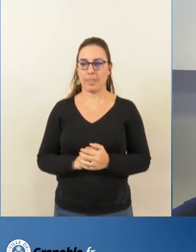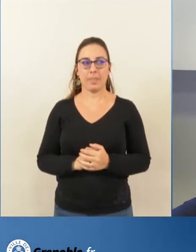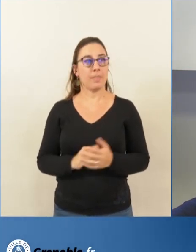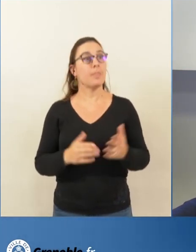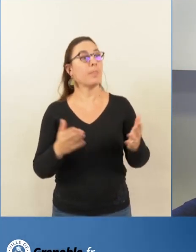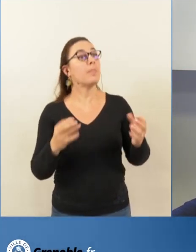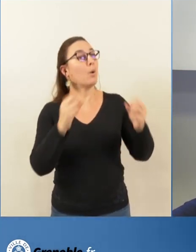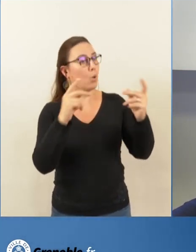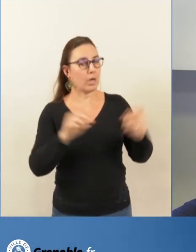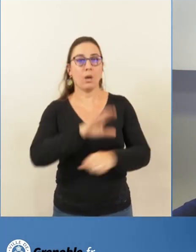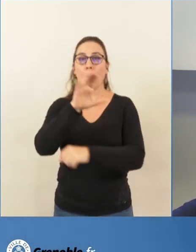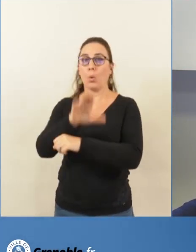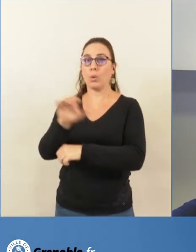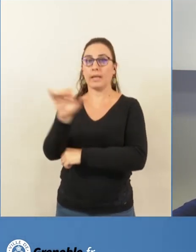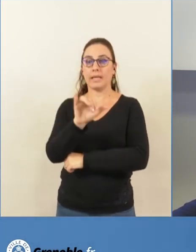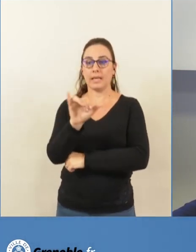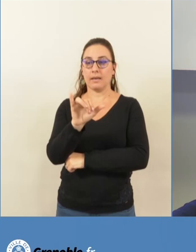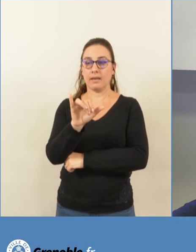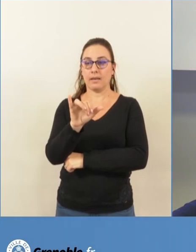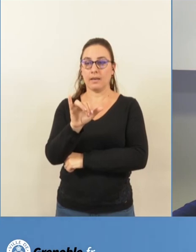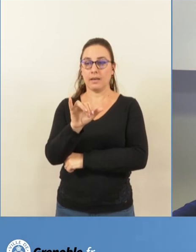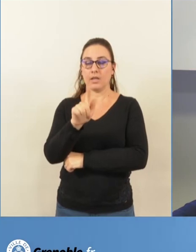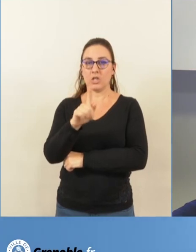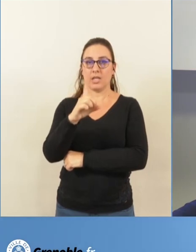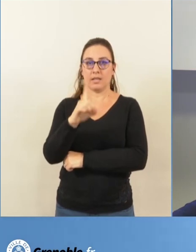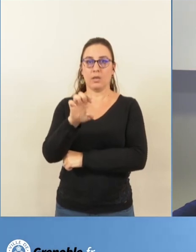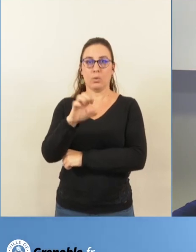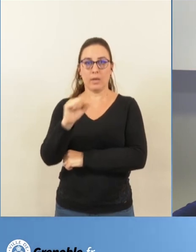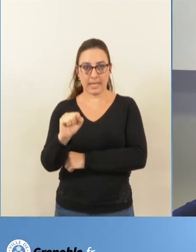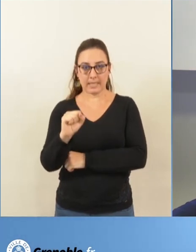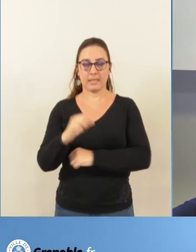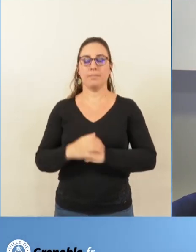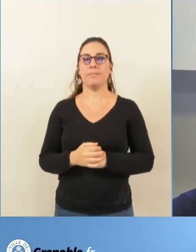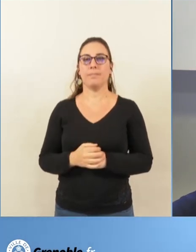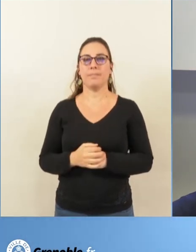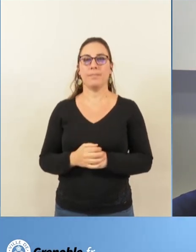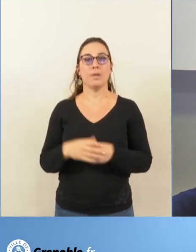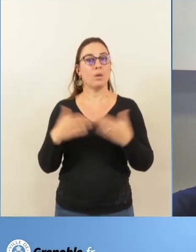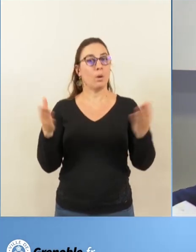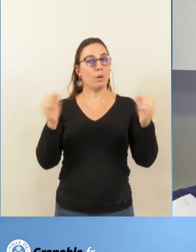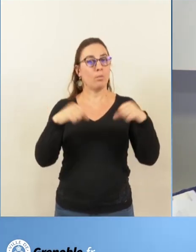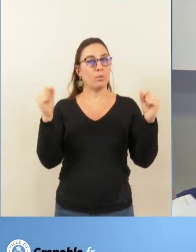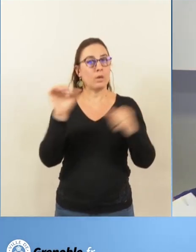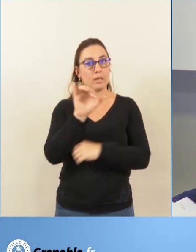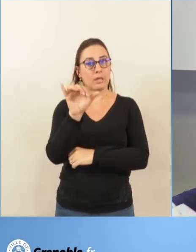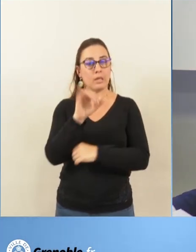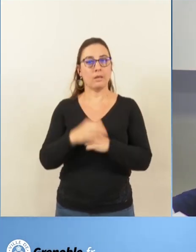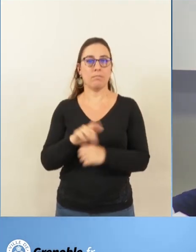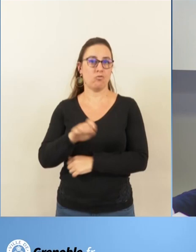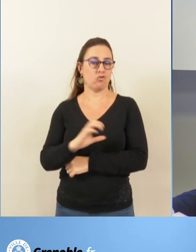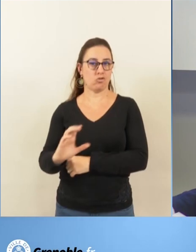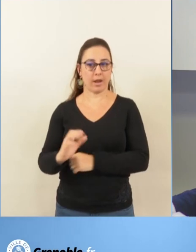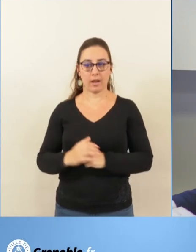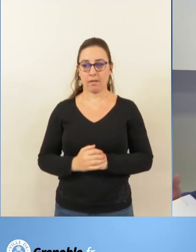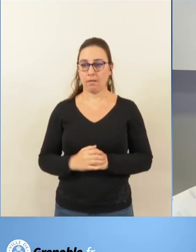très bien qui vote contre donc j'ai des et qui vote pour GECK